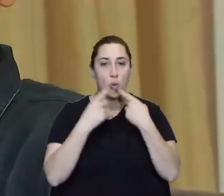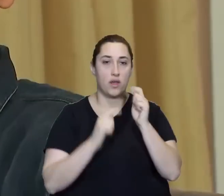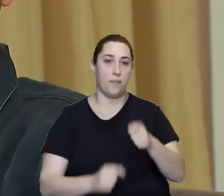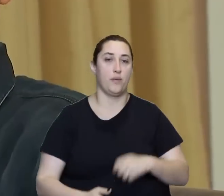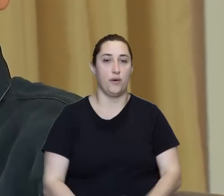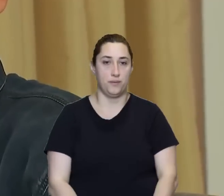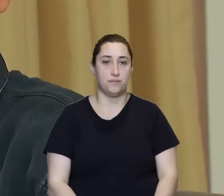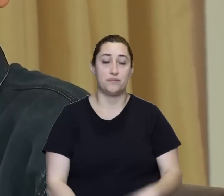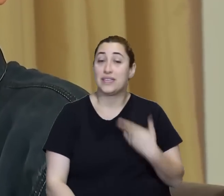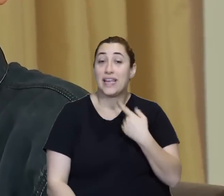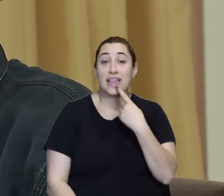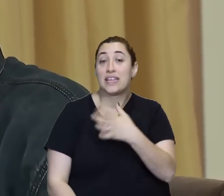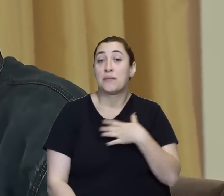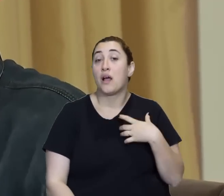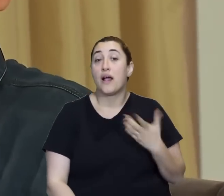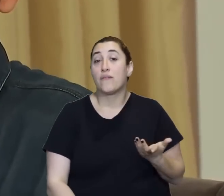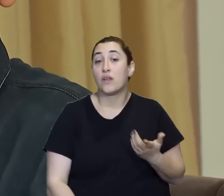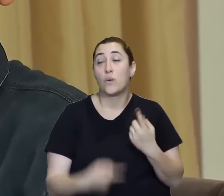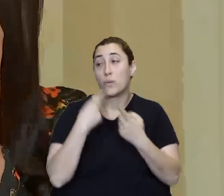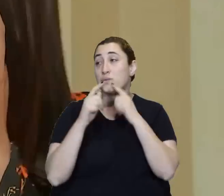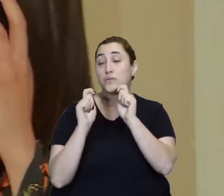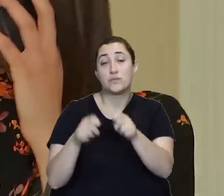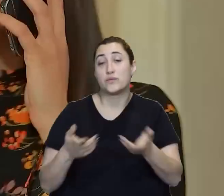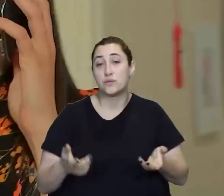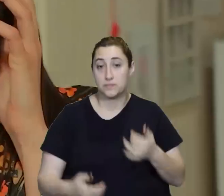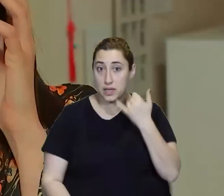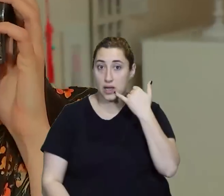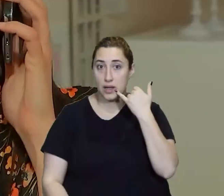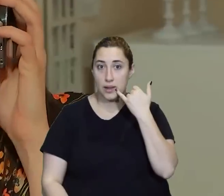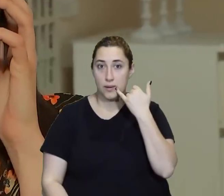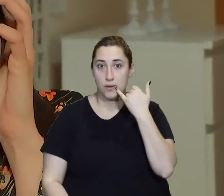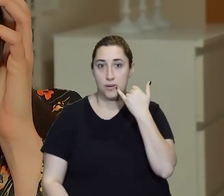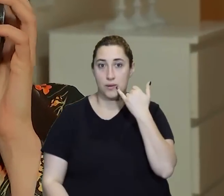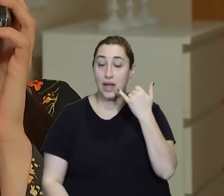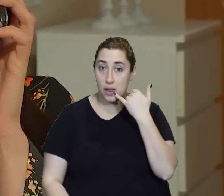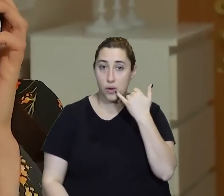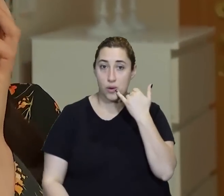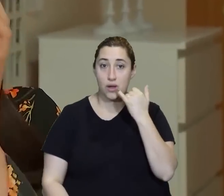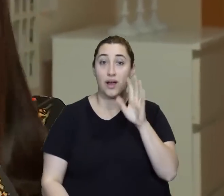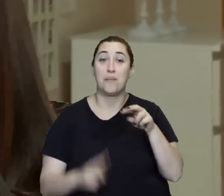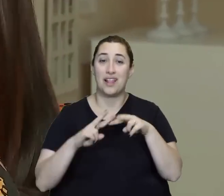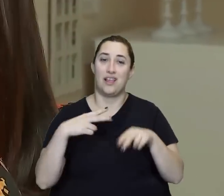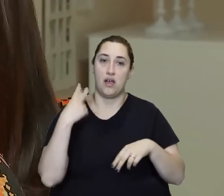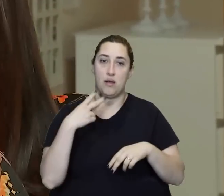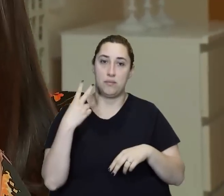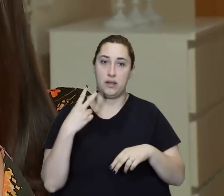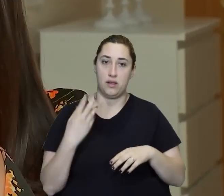konuşuyor. Ne diyeyim anacığım yani? Konuşuyor işte. Alo. Alo. Ha, Melike